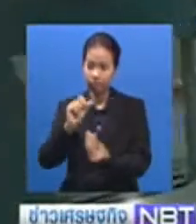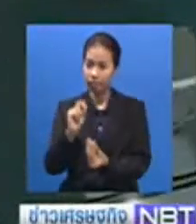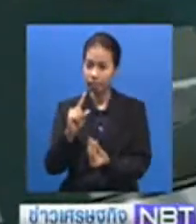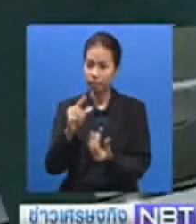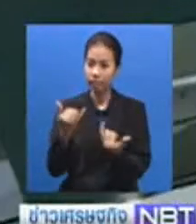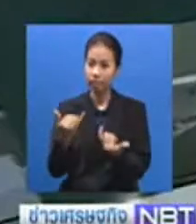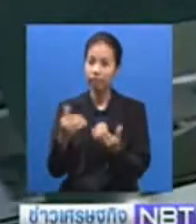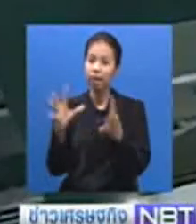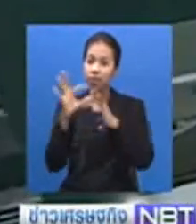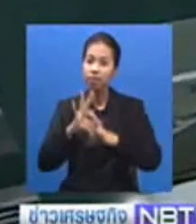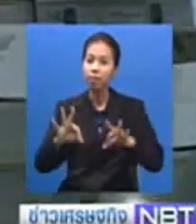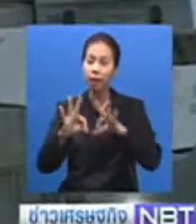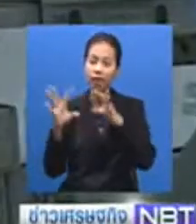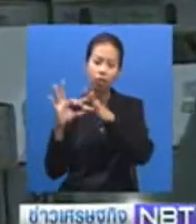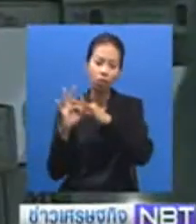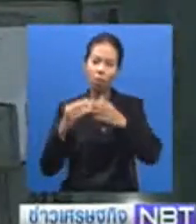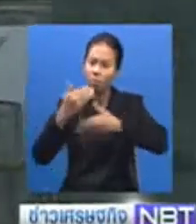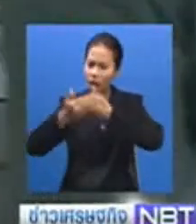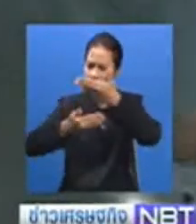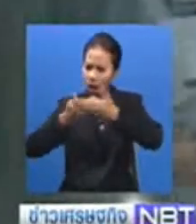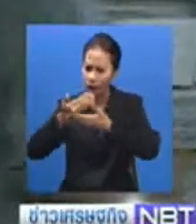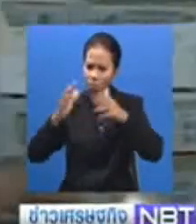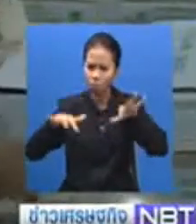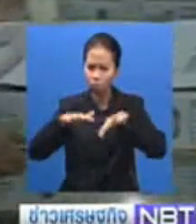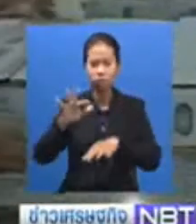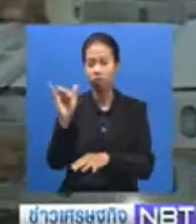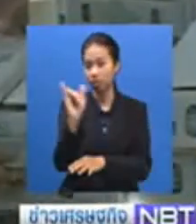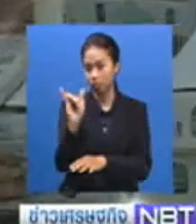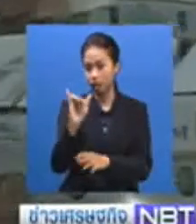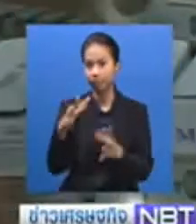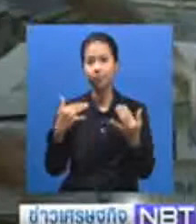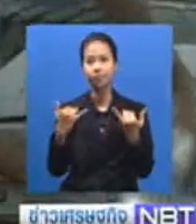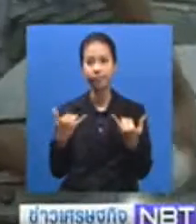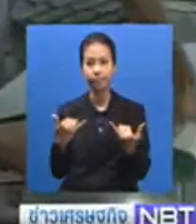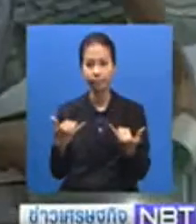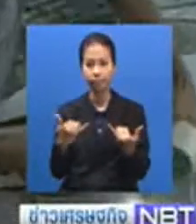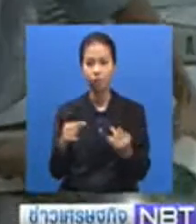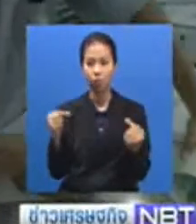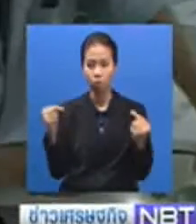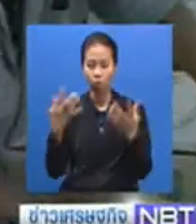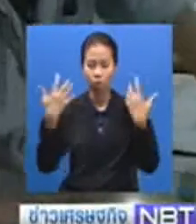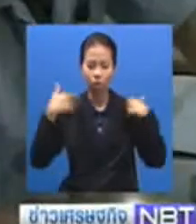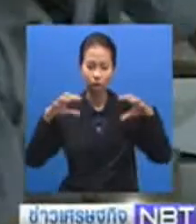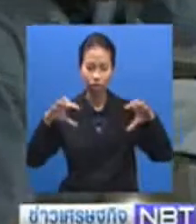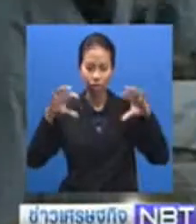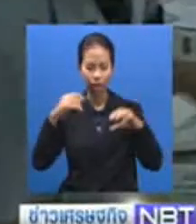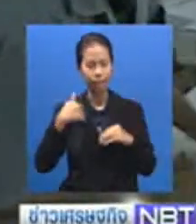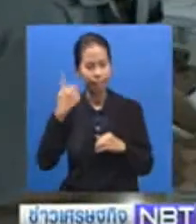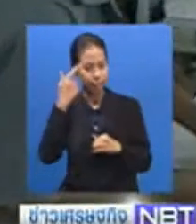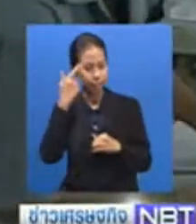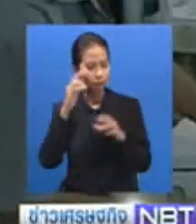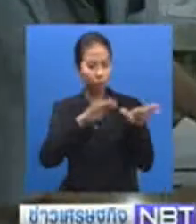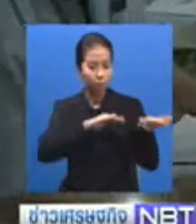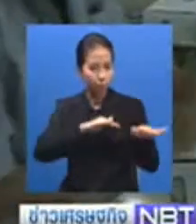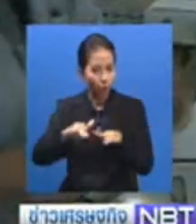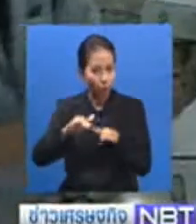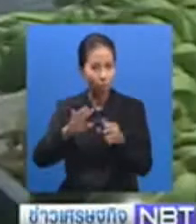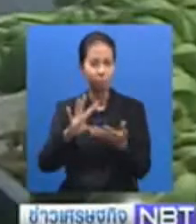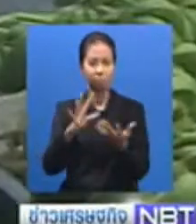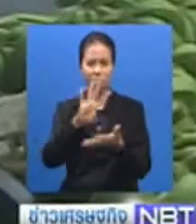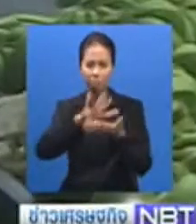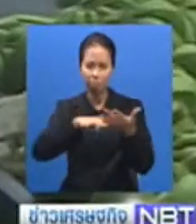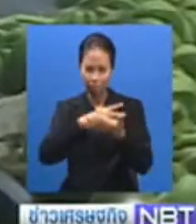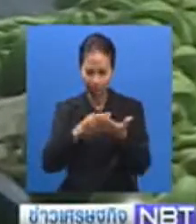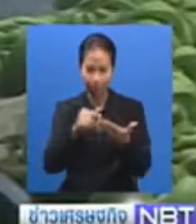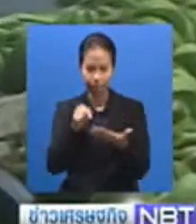ของไทยที่ยังไม่กลับสู่สภาวะปกตินะคะซึ่งในฝั่งของรัฐบาลเองก็กำลังเตรียมพร้อมรองรับผลกระทบ